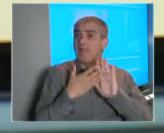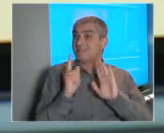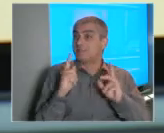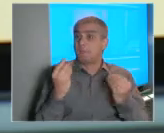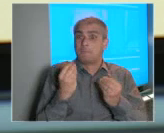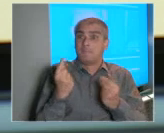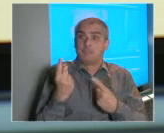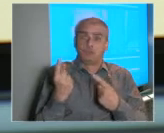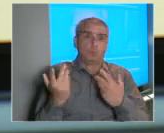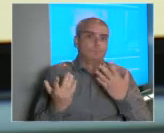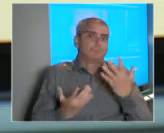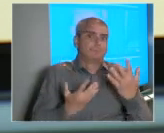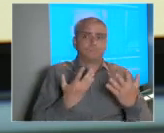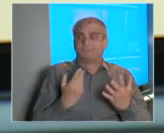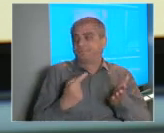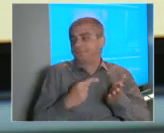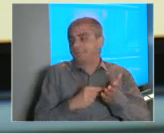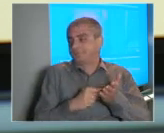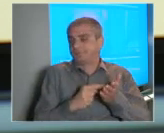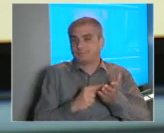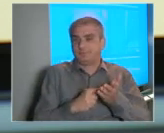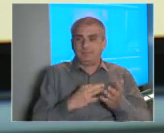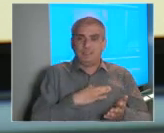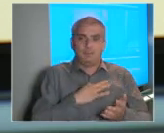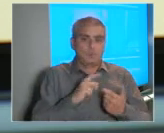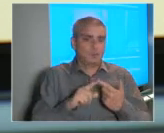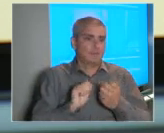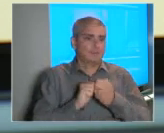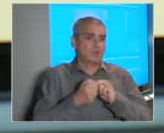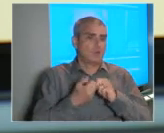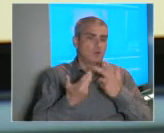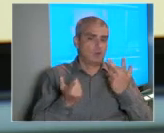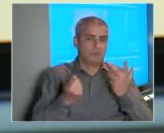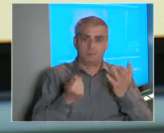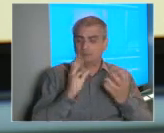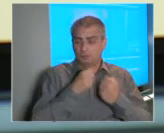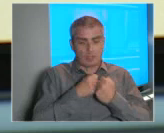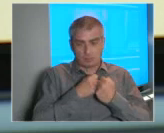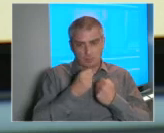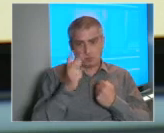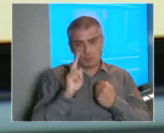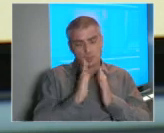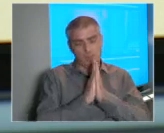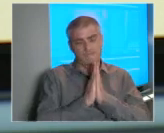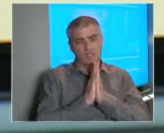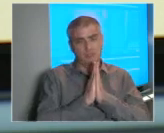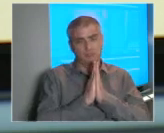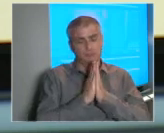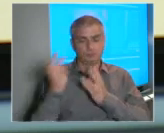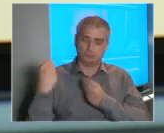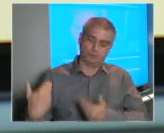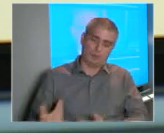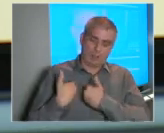מישהו שמסיבה בריאותית או הוא מאותגר מאיזושהי סיבה, הוא יכול גם לבקש